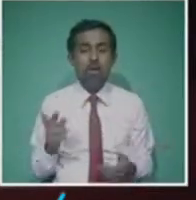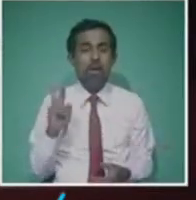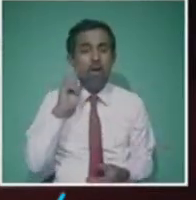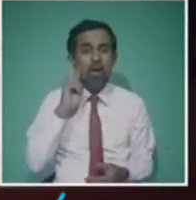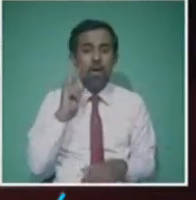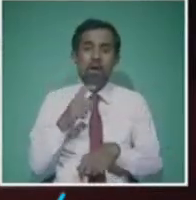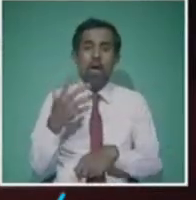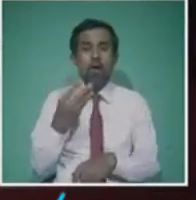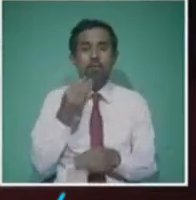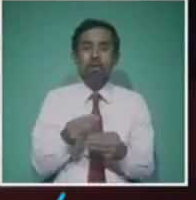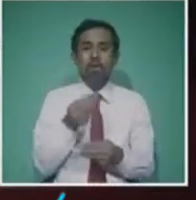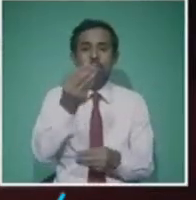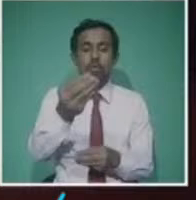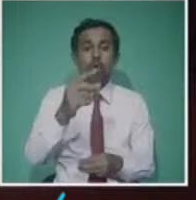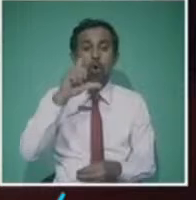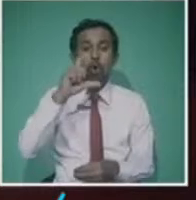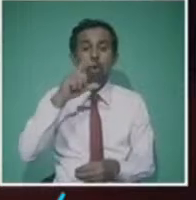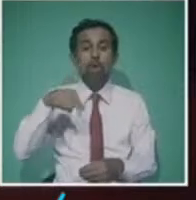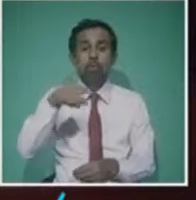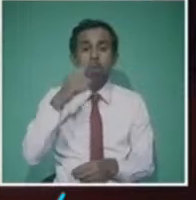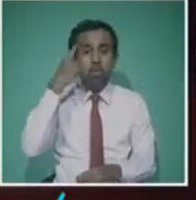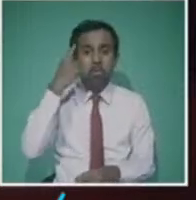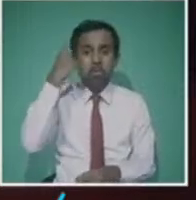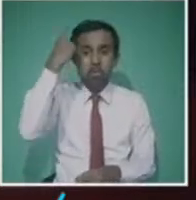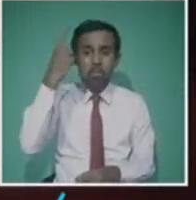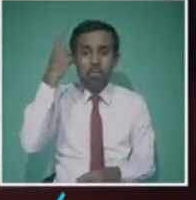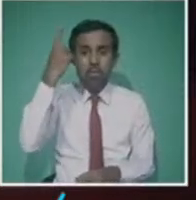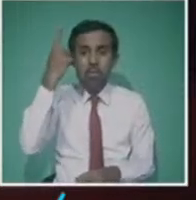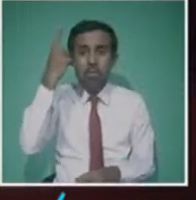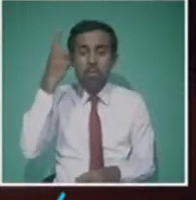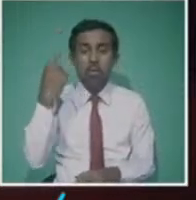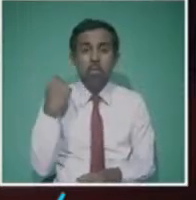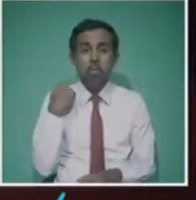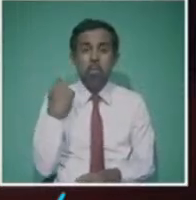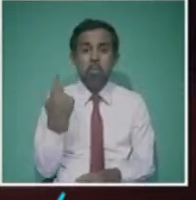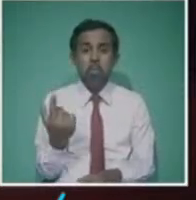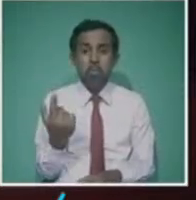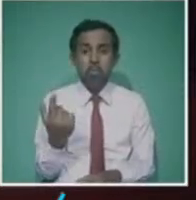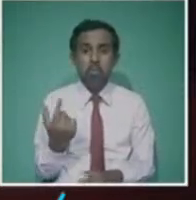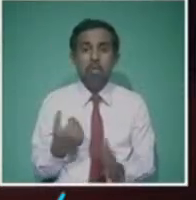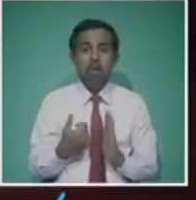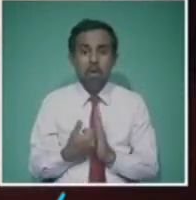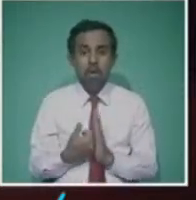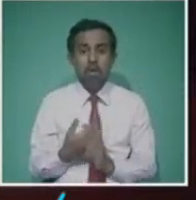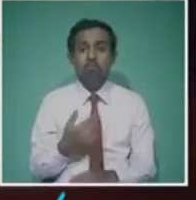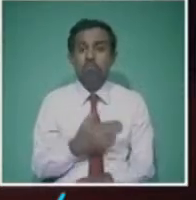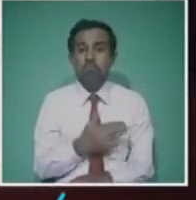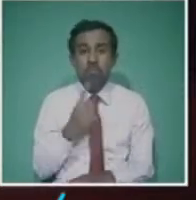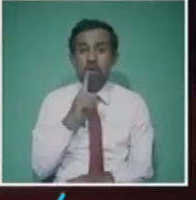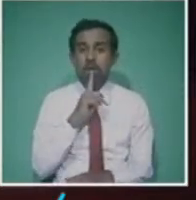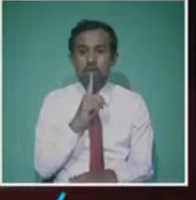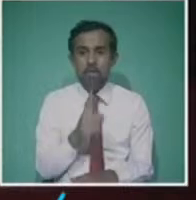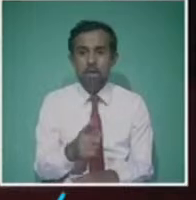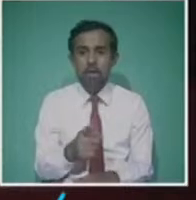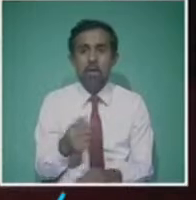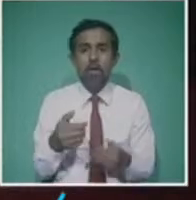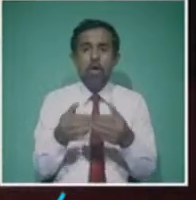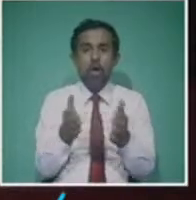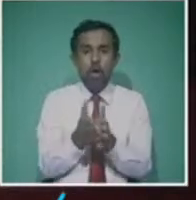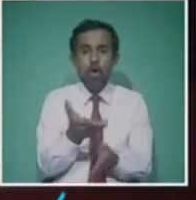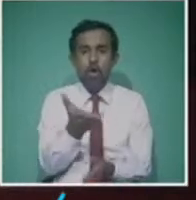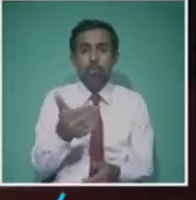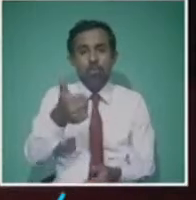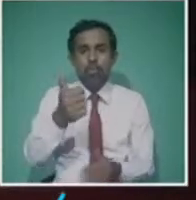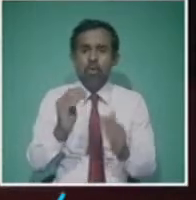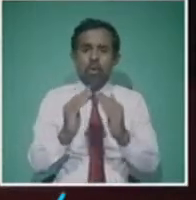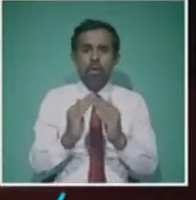අවස්ථාවක් දීලා බලමු කියන කොළඹේ ඉන්න සමහර බුද්ධිමතුන්ට පොසතුන්ට මම ගෞරවයෙන් මතක් කරලා දෙනවා තමුන්නාසෙලාට හොඳ